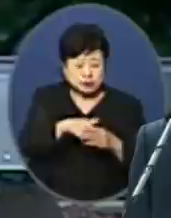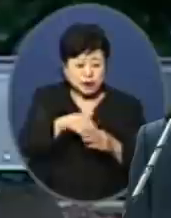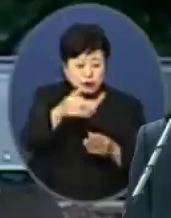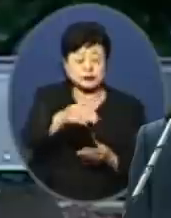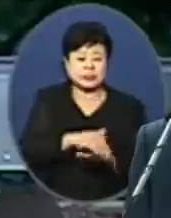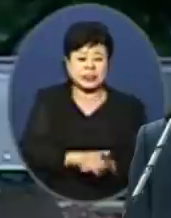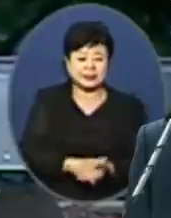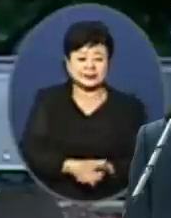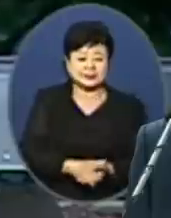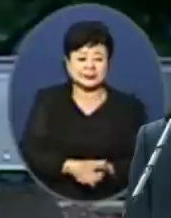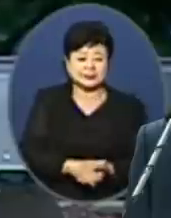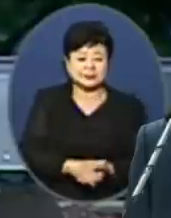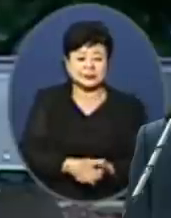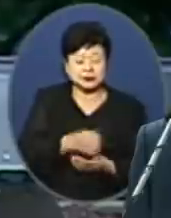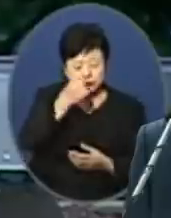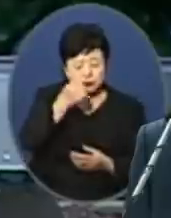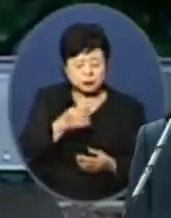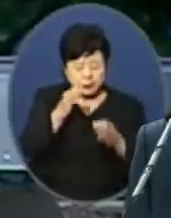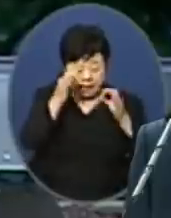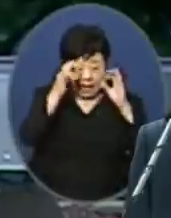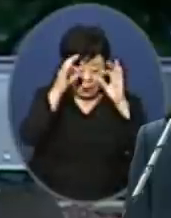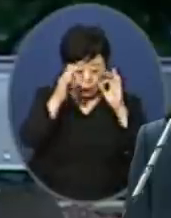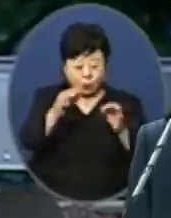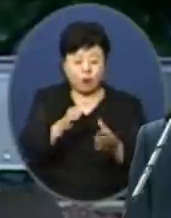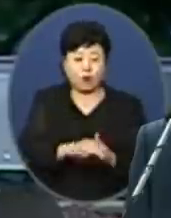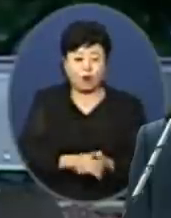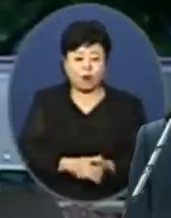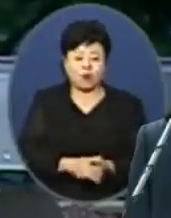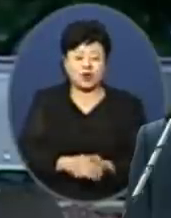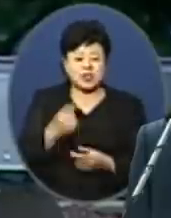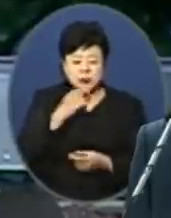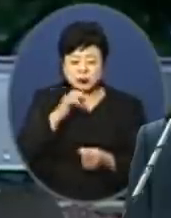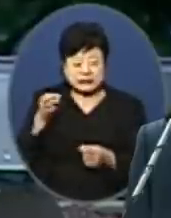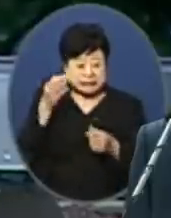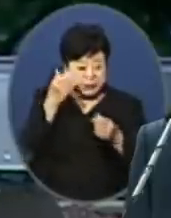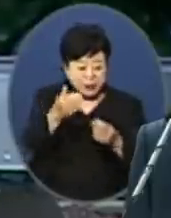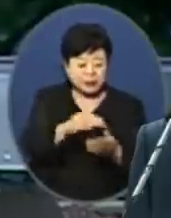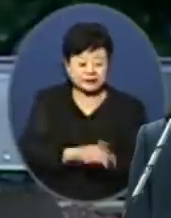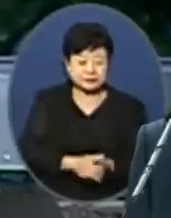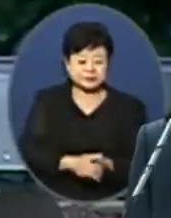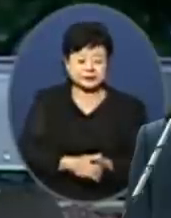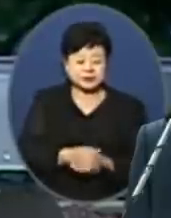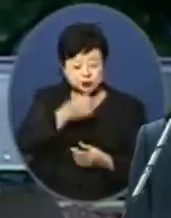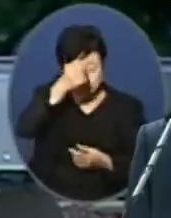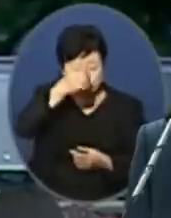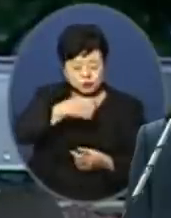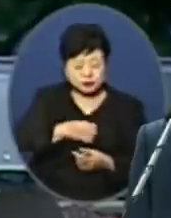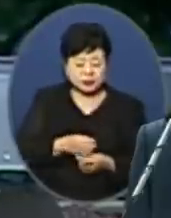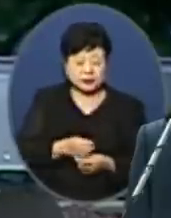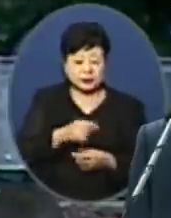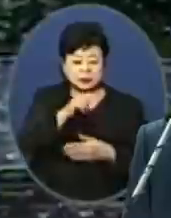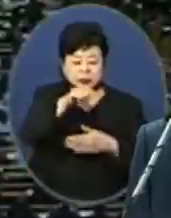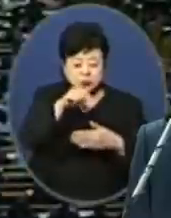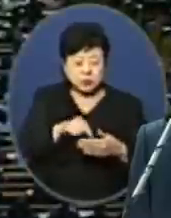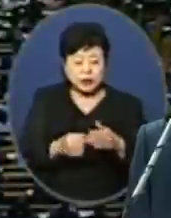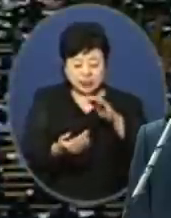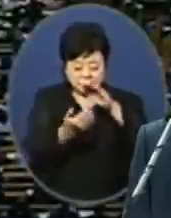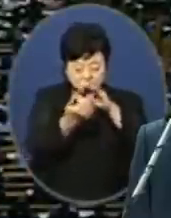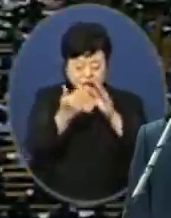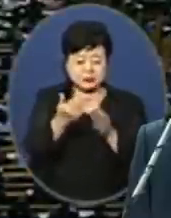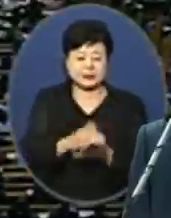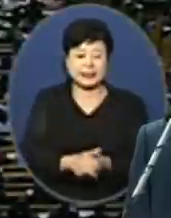것입니다. 그 꿈을 바라보고 입으로 시인하면 그 꿈이 여러분 생애 속에 이루어지게 되는